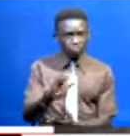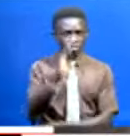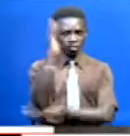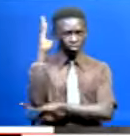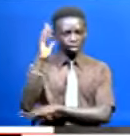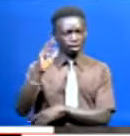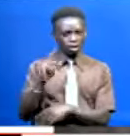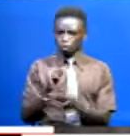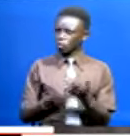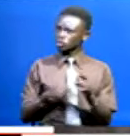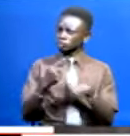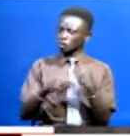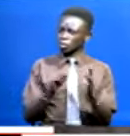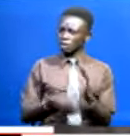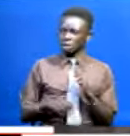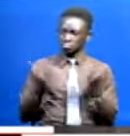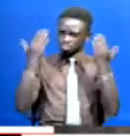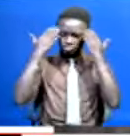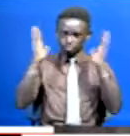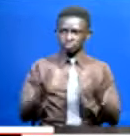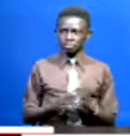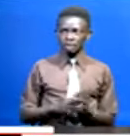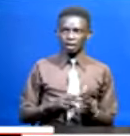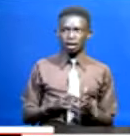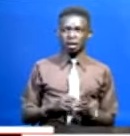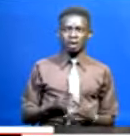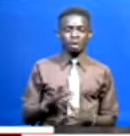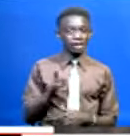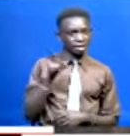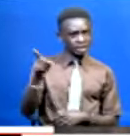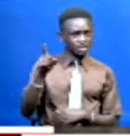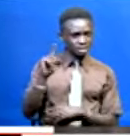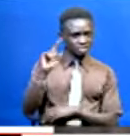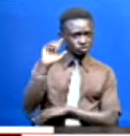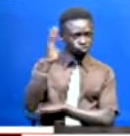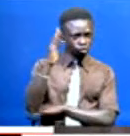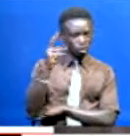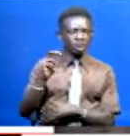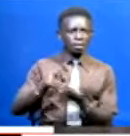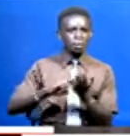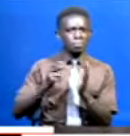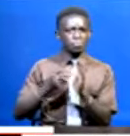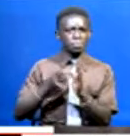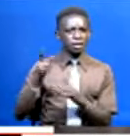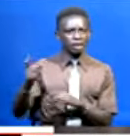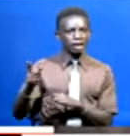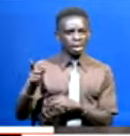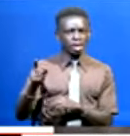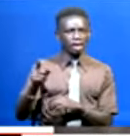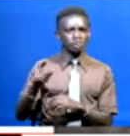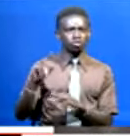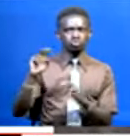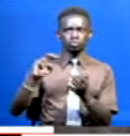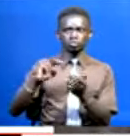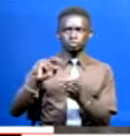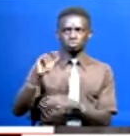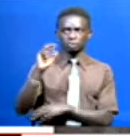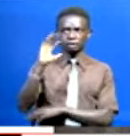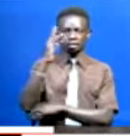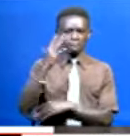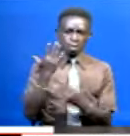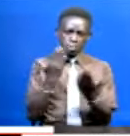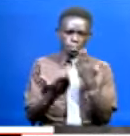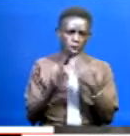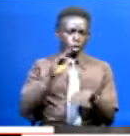inaendelea? Basi hiyo miti, iliamuka tangu siku ya Jumamosi,